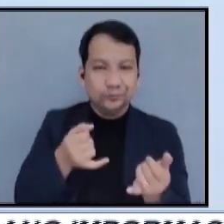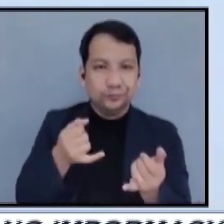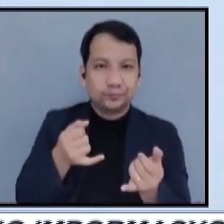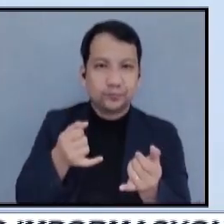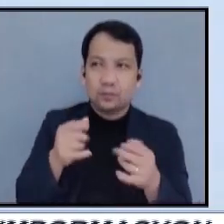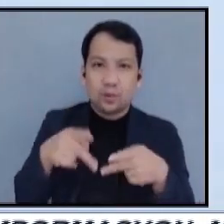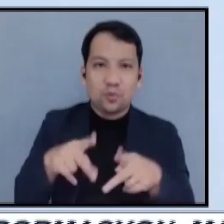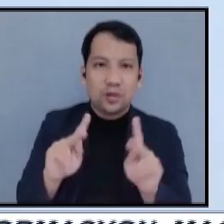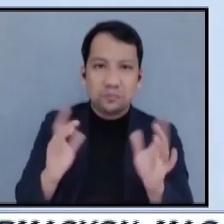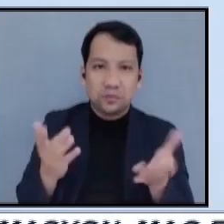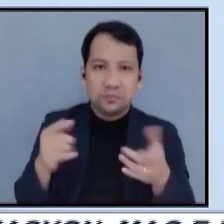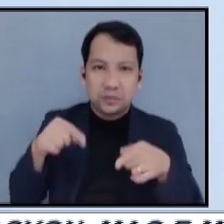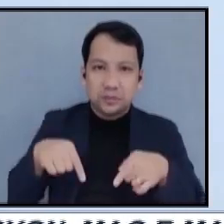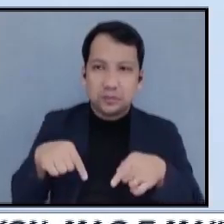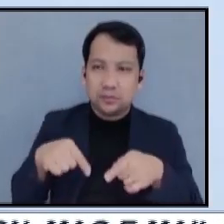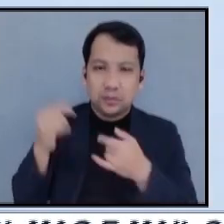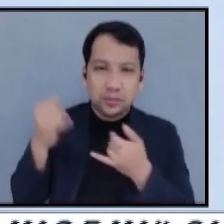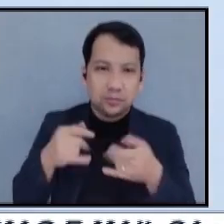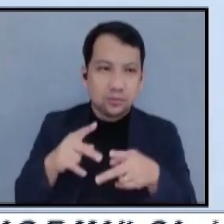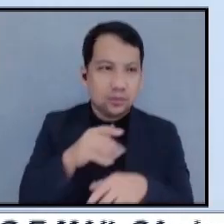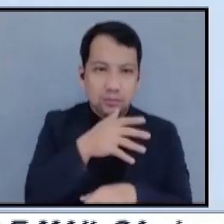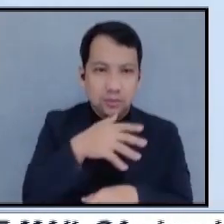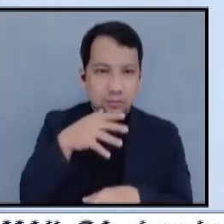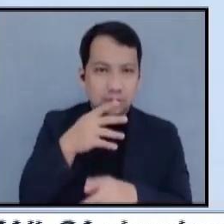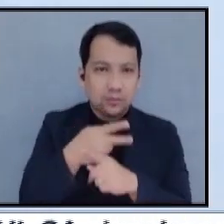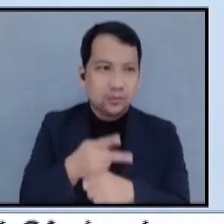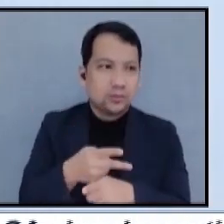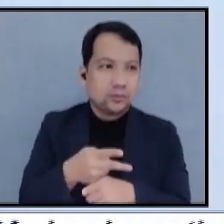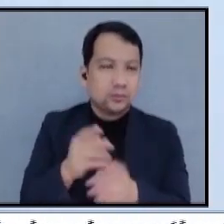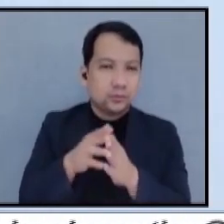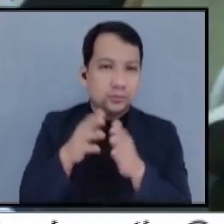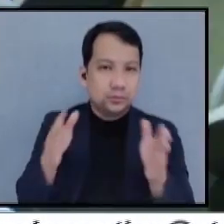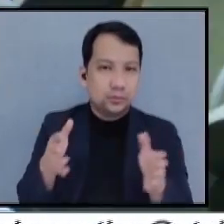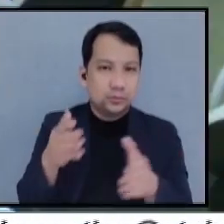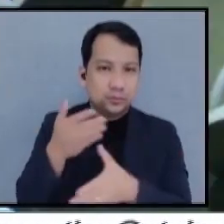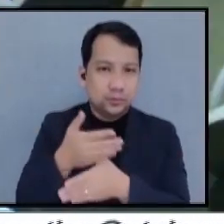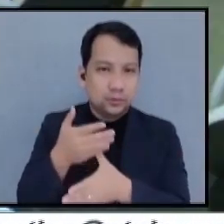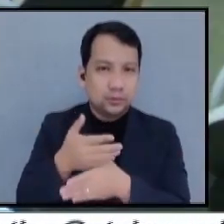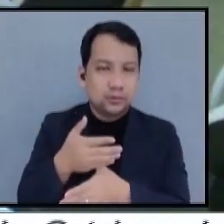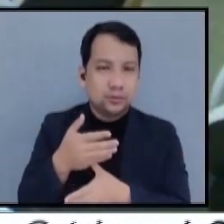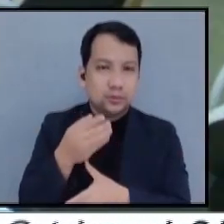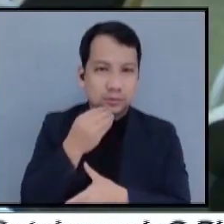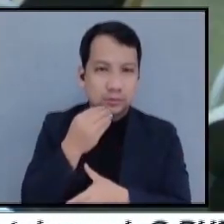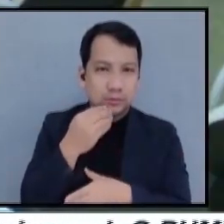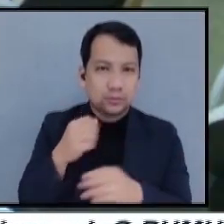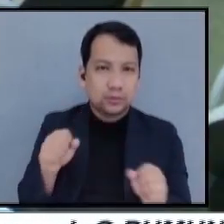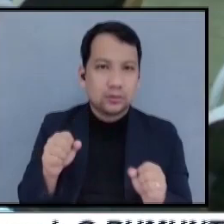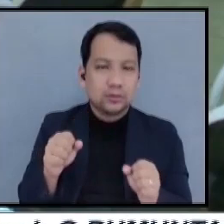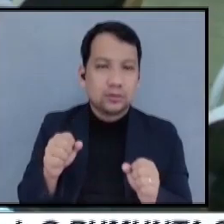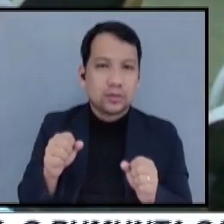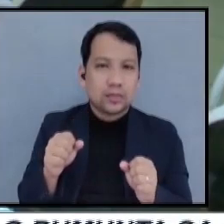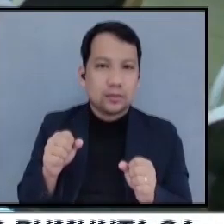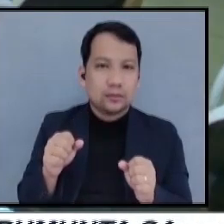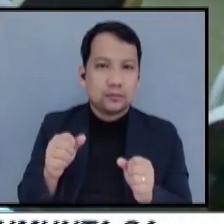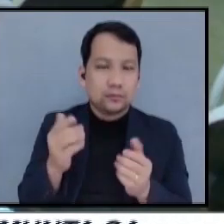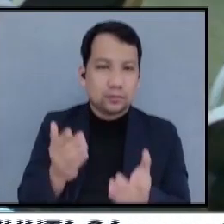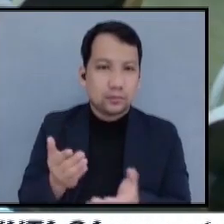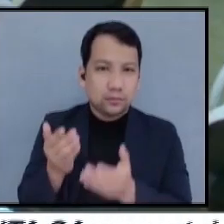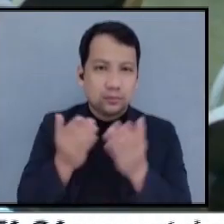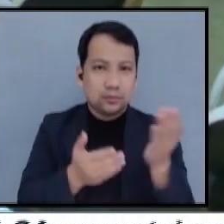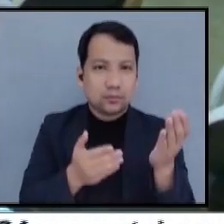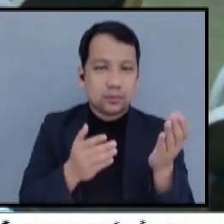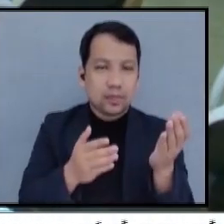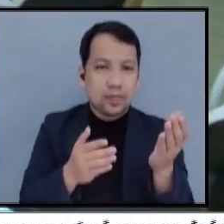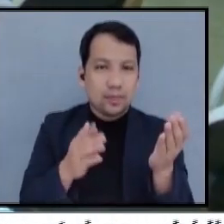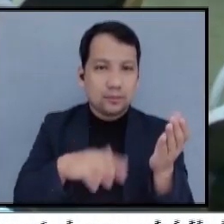ng produktong agrikultura na isa sa malalaking balakid sa food security. Kaugnay nito, iminungkahin ni Briones sa tanggalin na ang Bureau